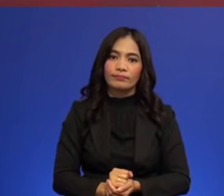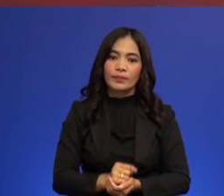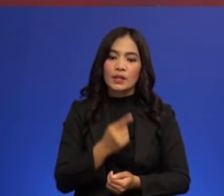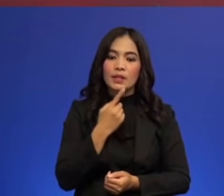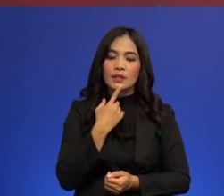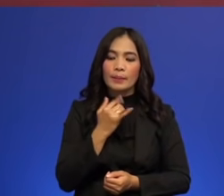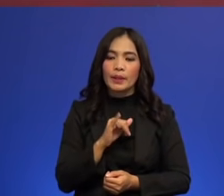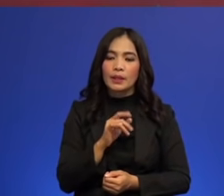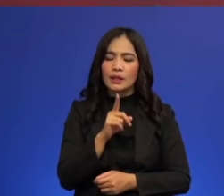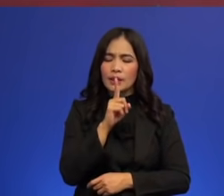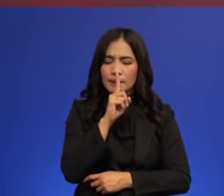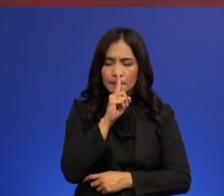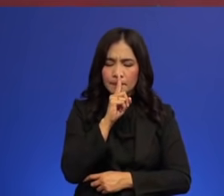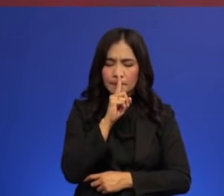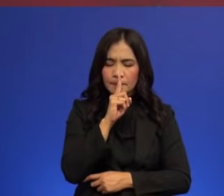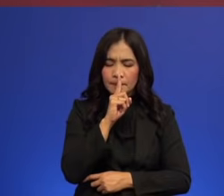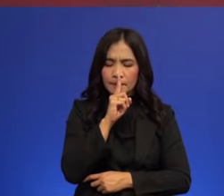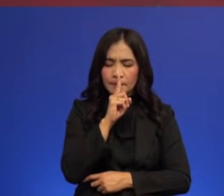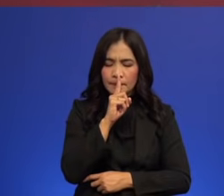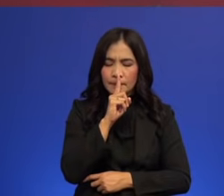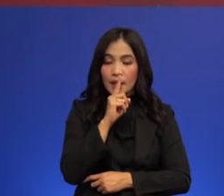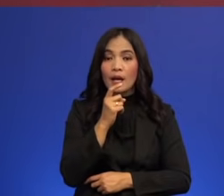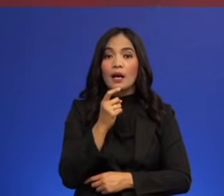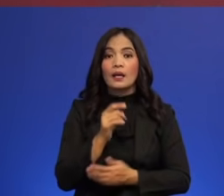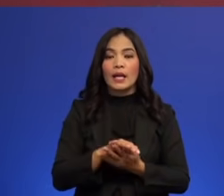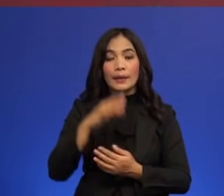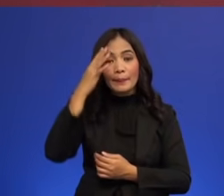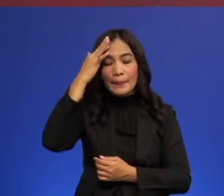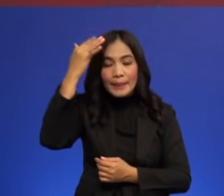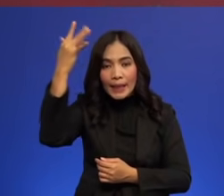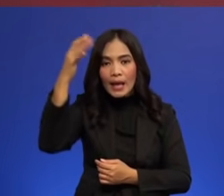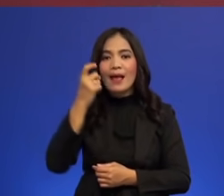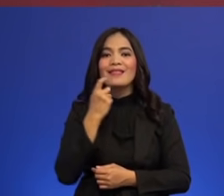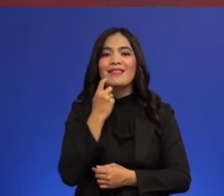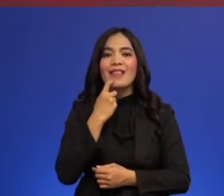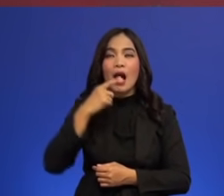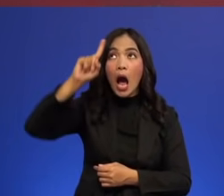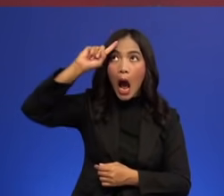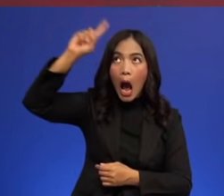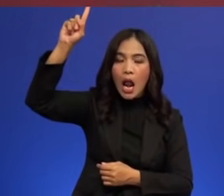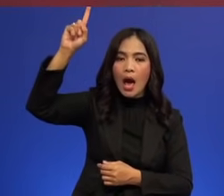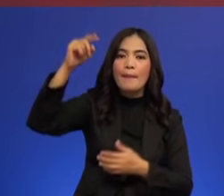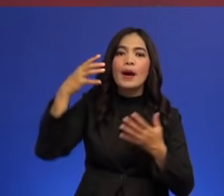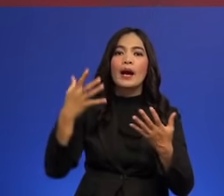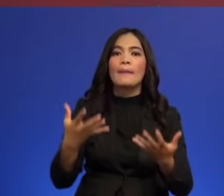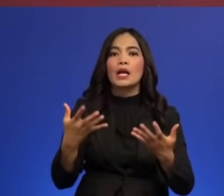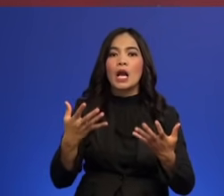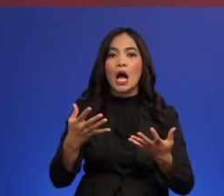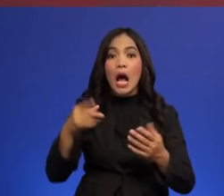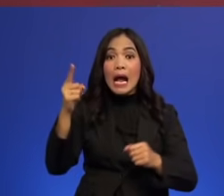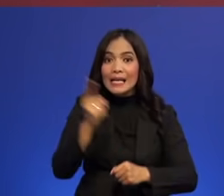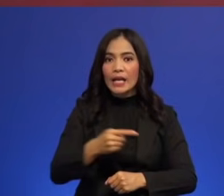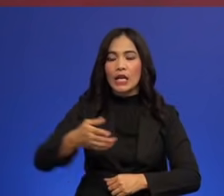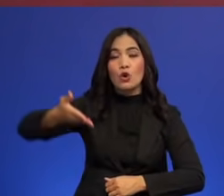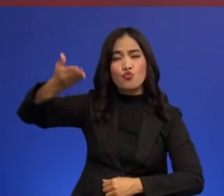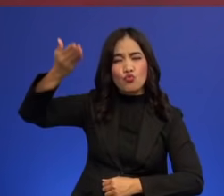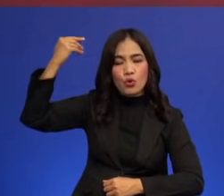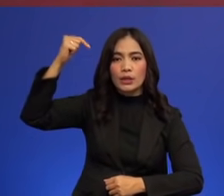Meditasi lalu merenungkan keberadaan Allah ini. Dari kekal sampai